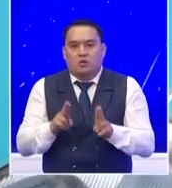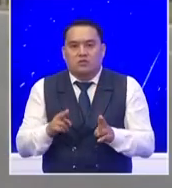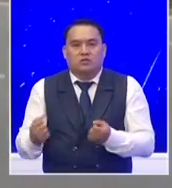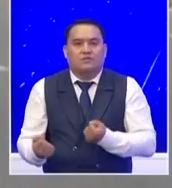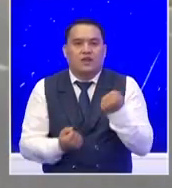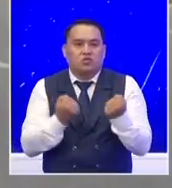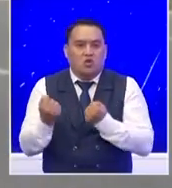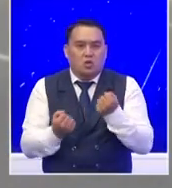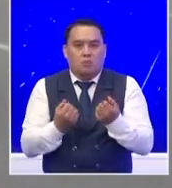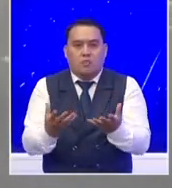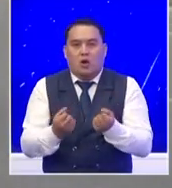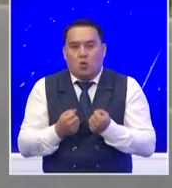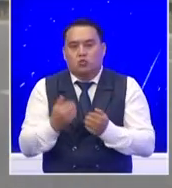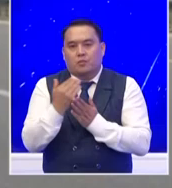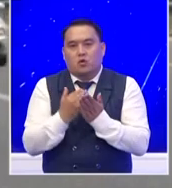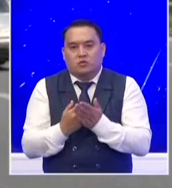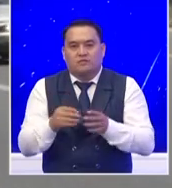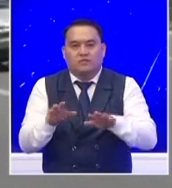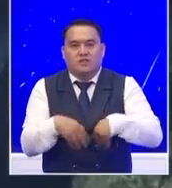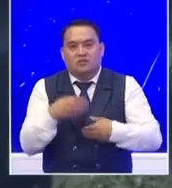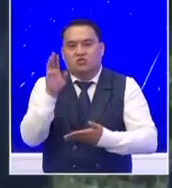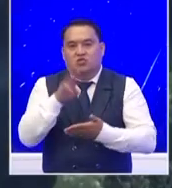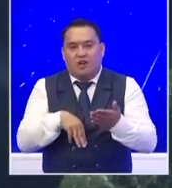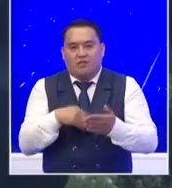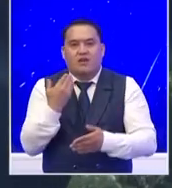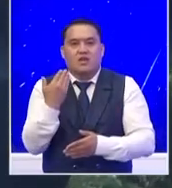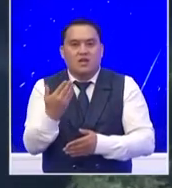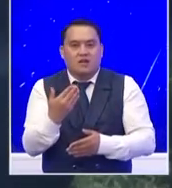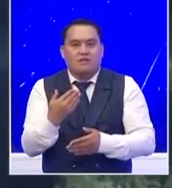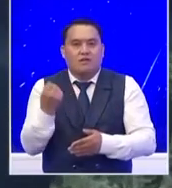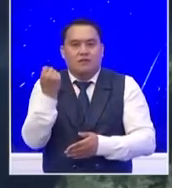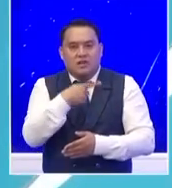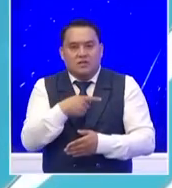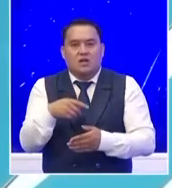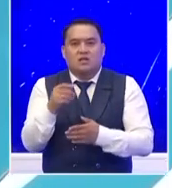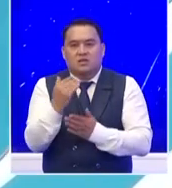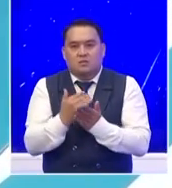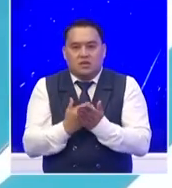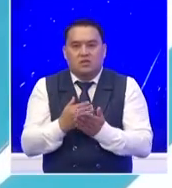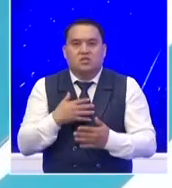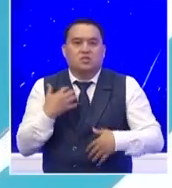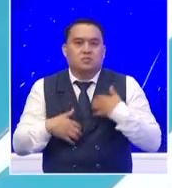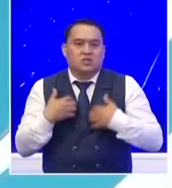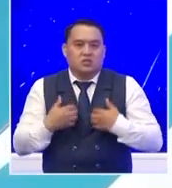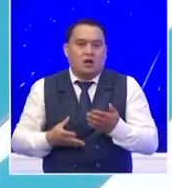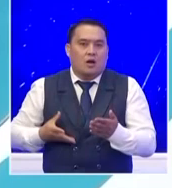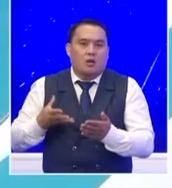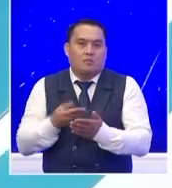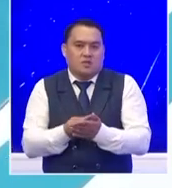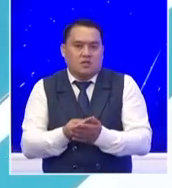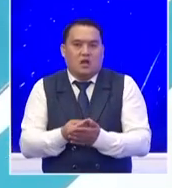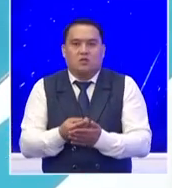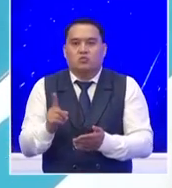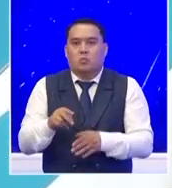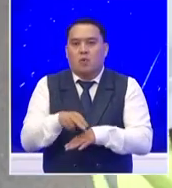дорожного движения и получившие протоколы о взыскании с них штрафов. Как выясняется, не все граждане спешат в кассовые отделы, в